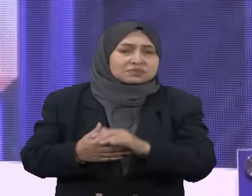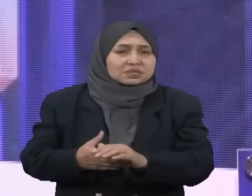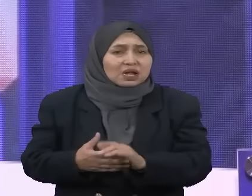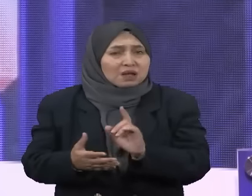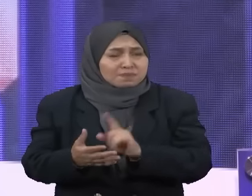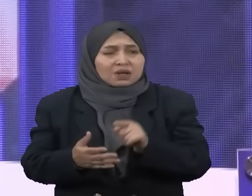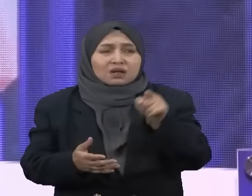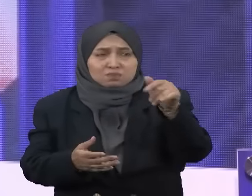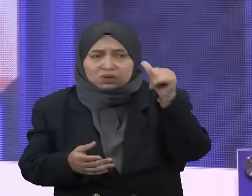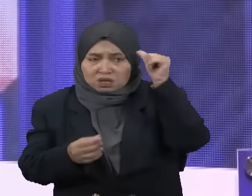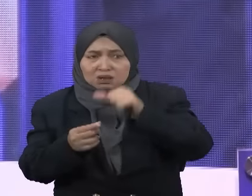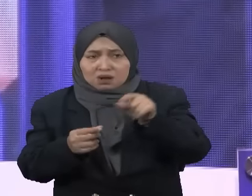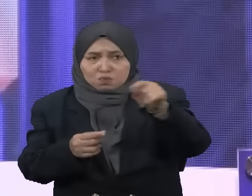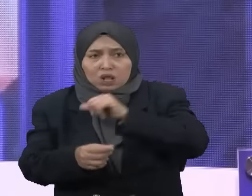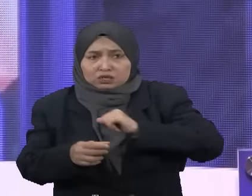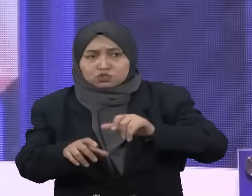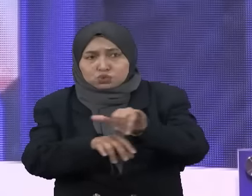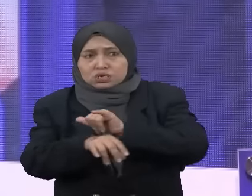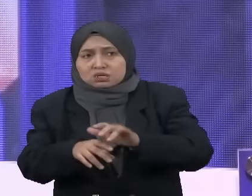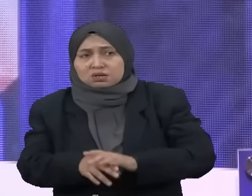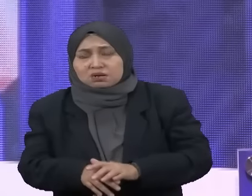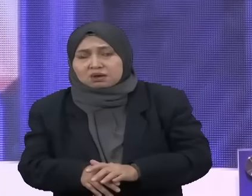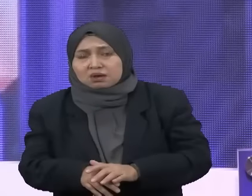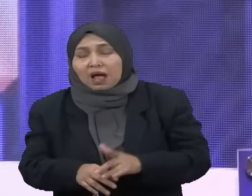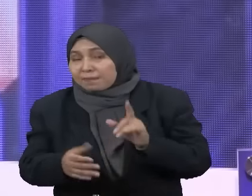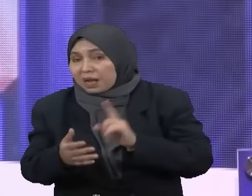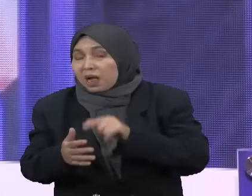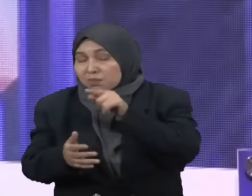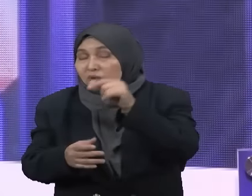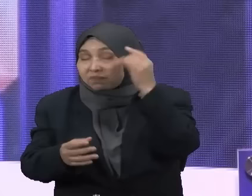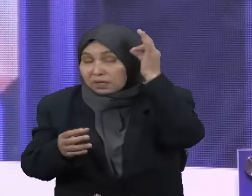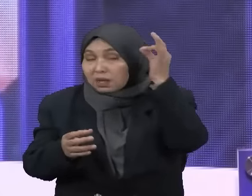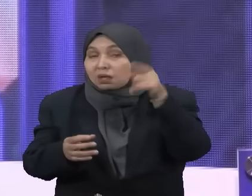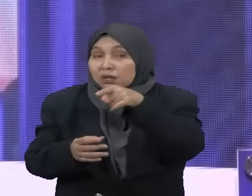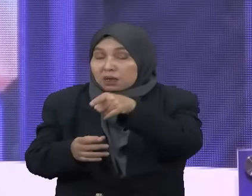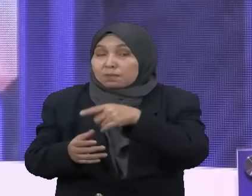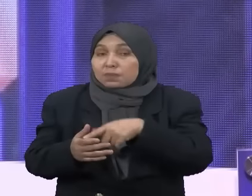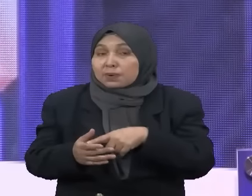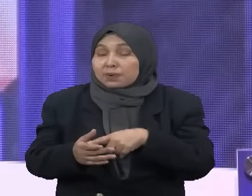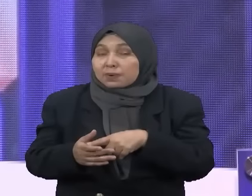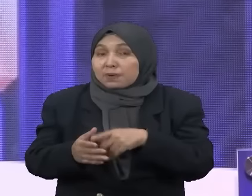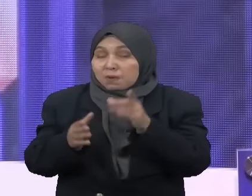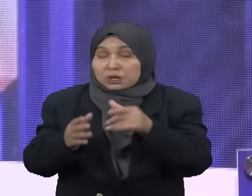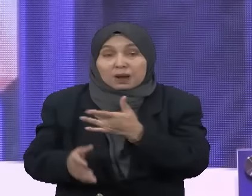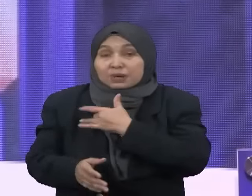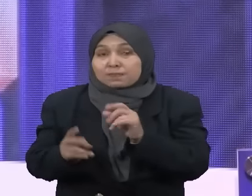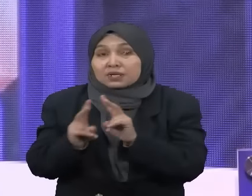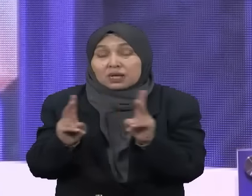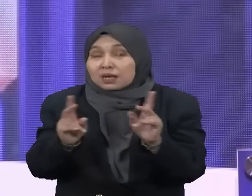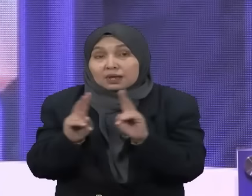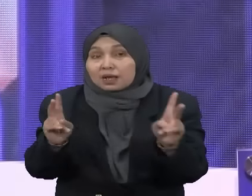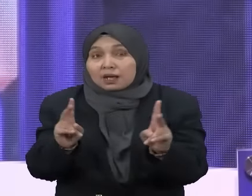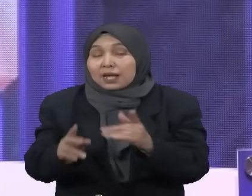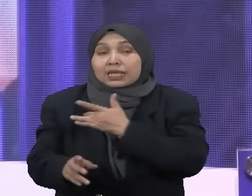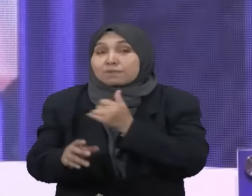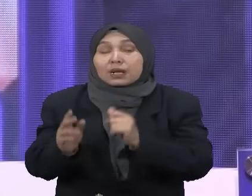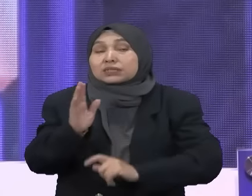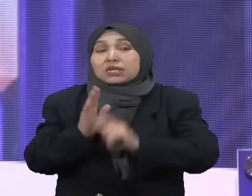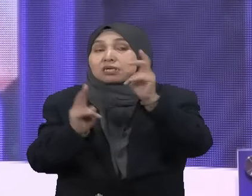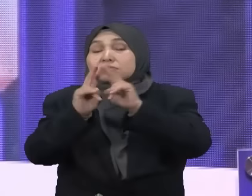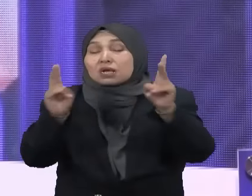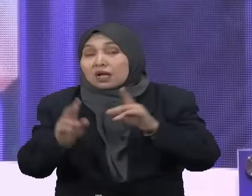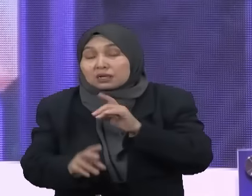kamu ingat kamu ni ahli syurga? Kan? Apa kamu ingat kamu ni apa orang beriman sangat ke? Iman tinggi sangat ke?